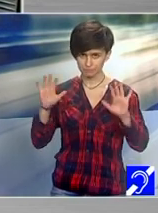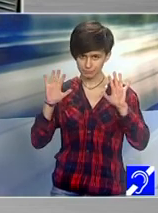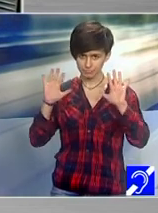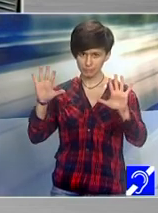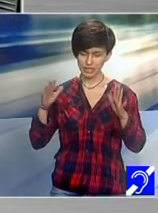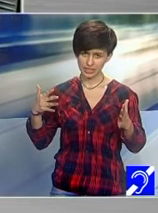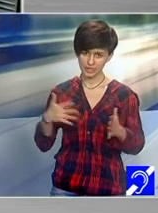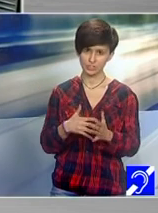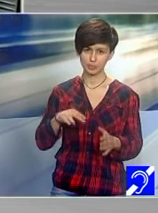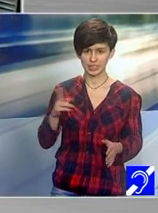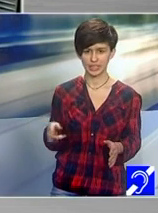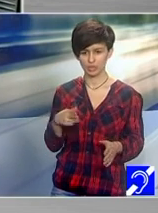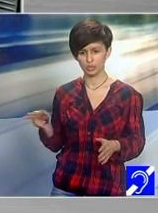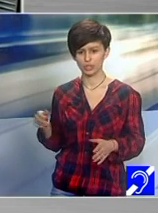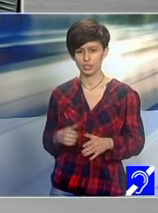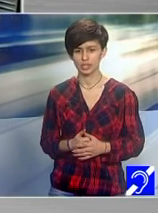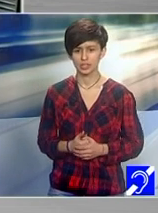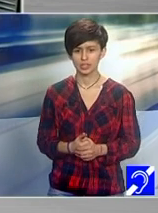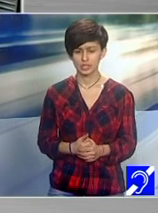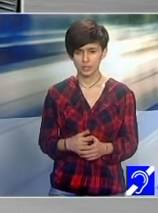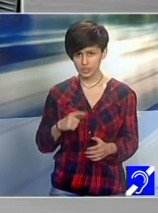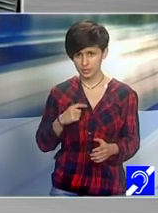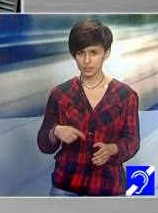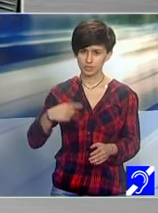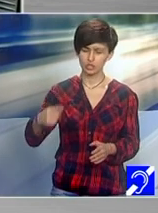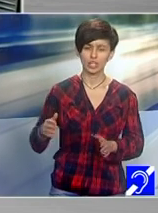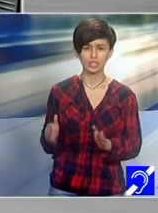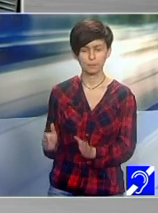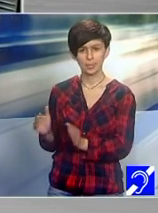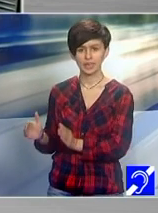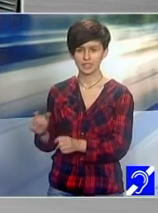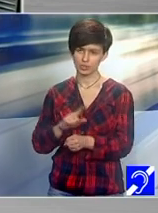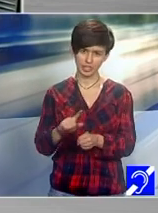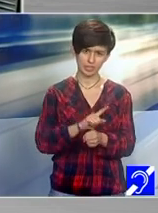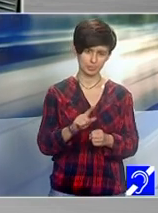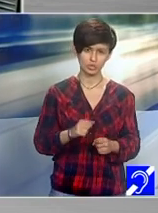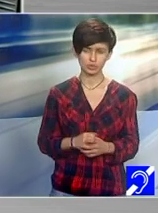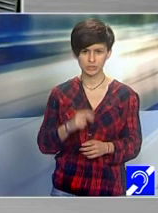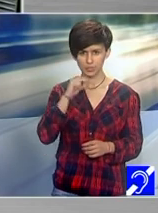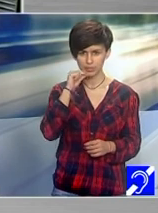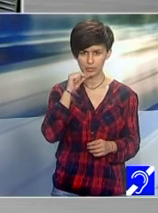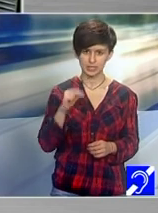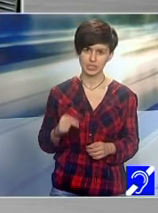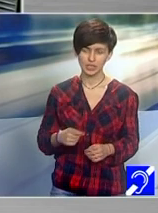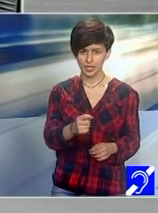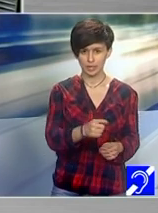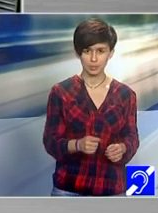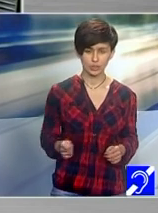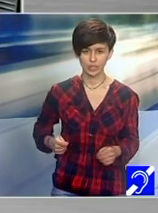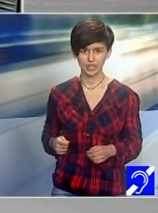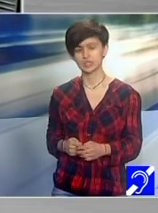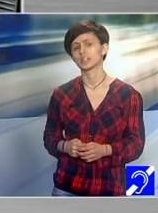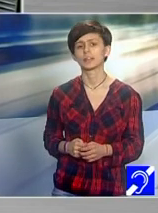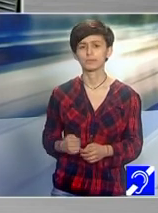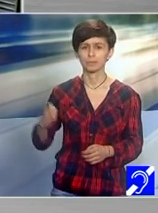idee. Există și altă categorie de produse, mă refer la proiectele de genul